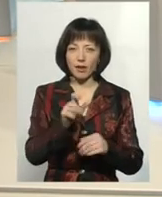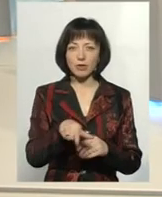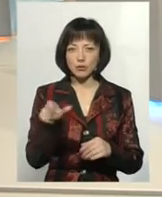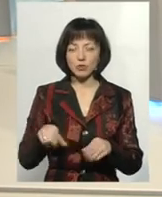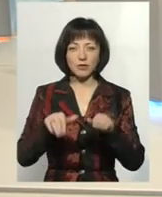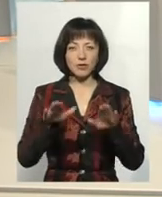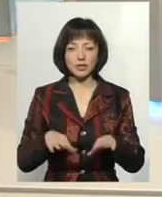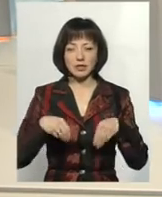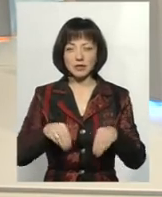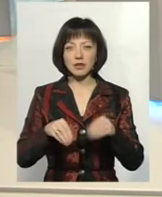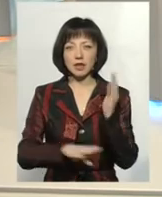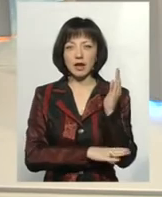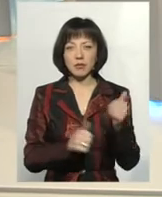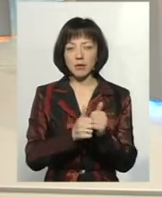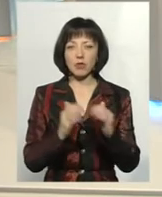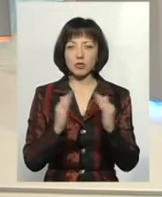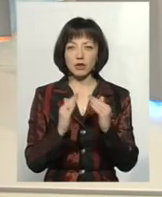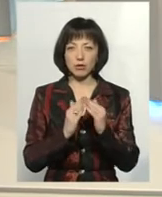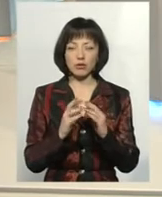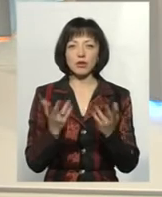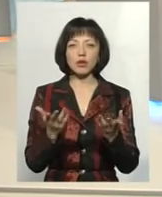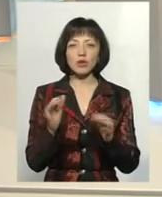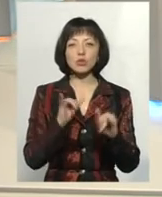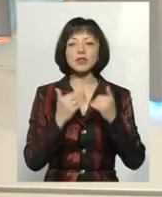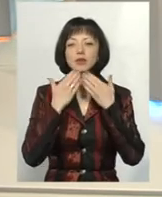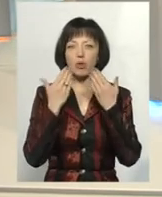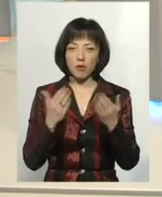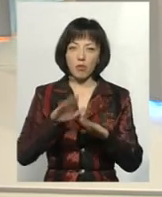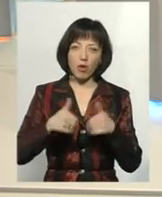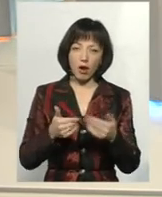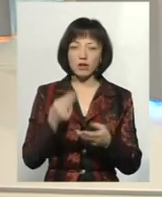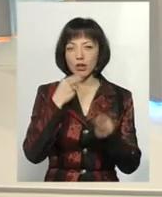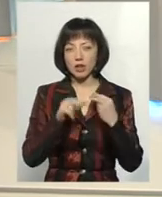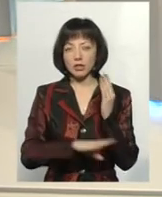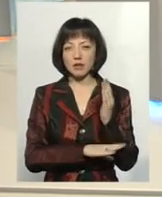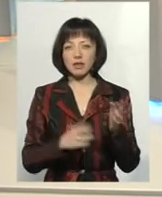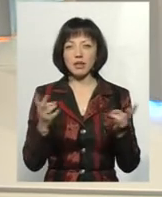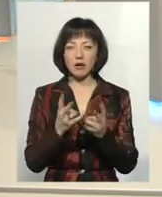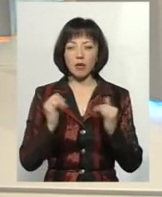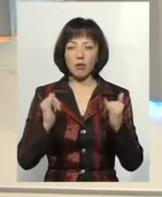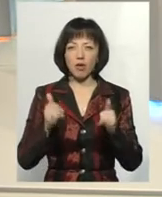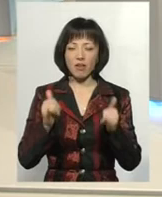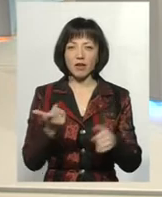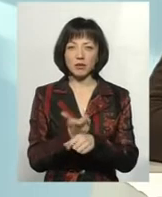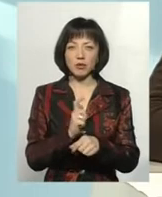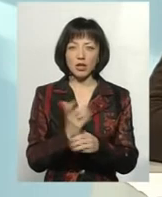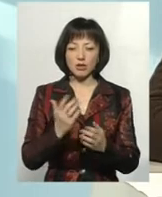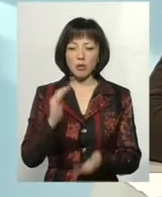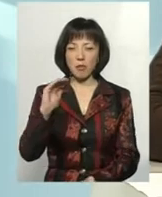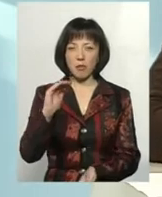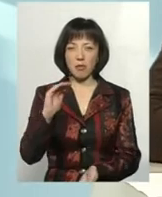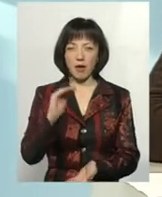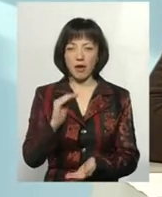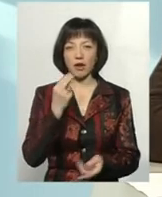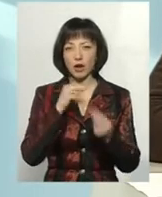от вирішили засадити дерева біля свого будинку, та куди їм звернутися за порадою? Які краще? Що з ними робити? Просто далі? Їх треба поливати більше, якщо це маленькі дерева, а